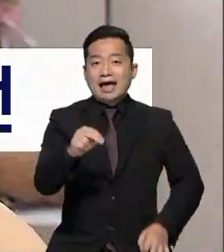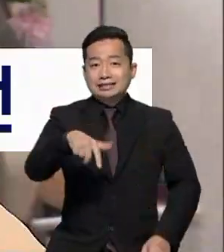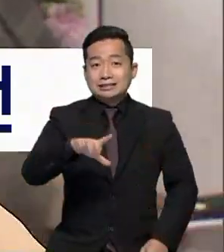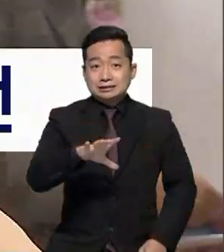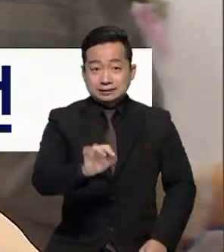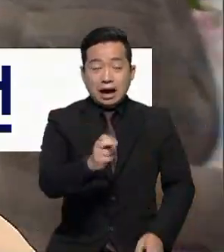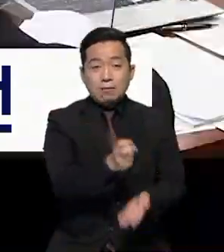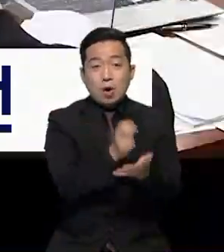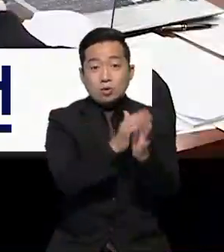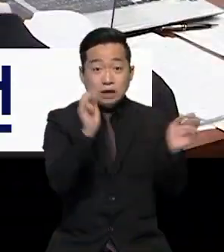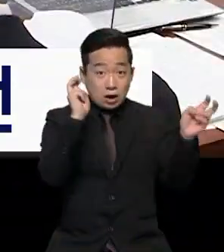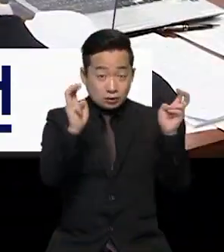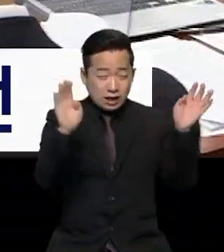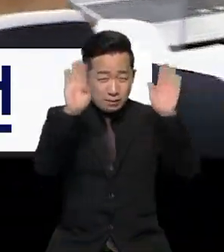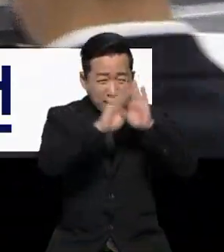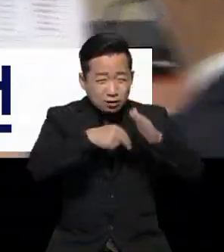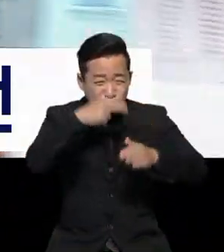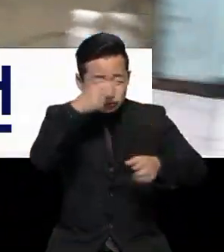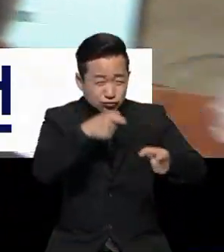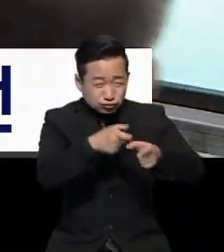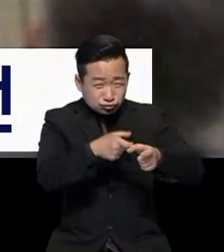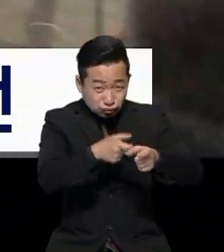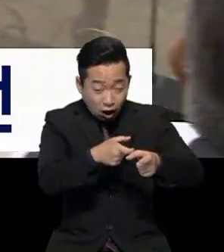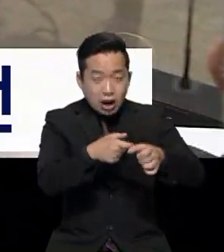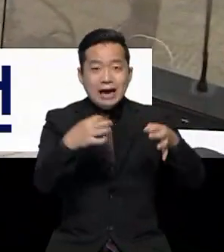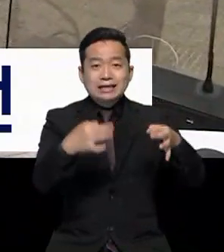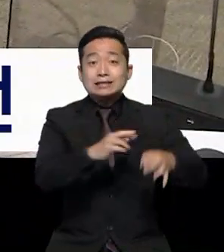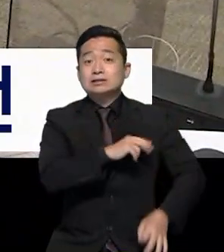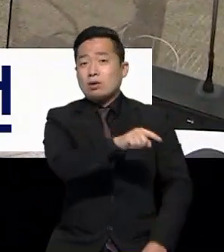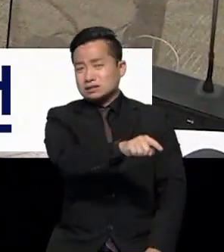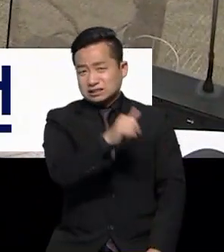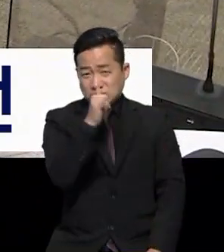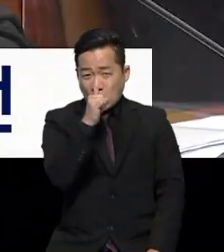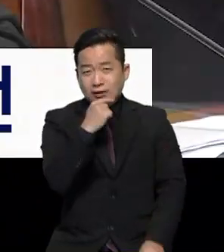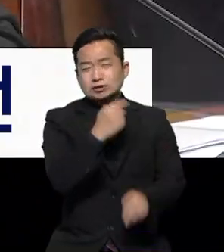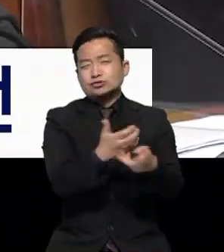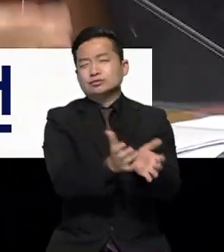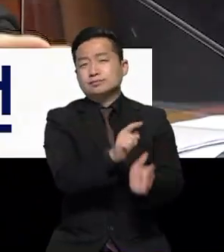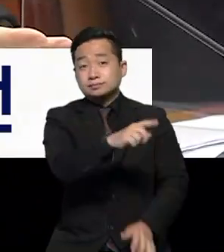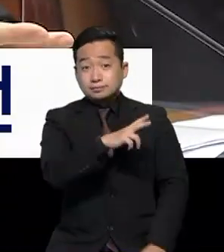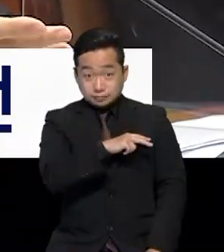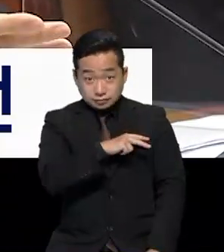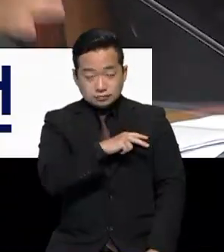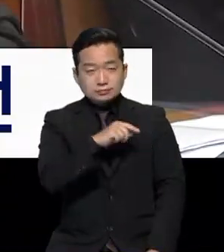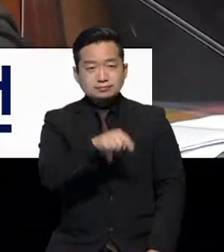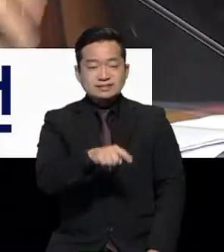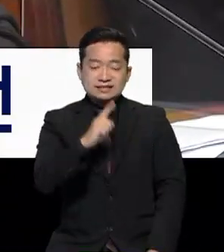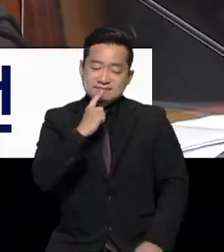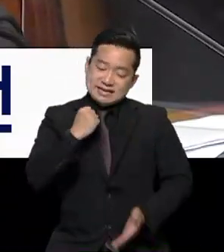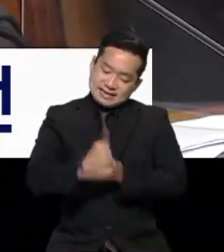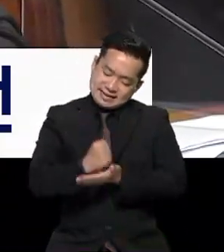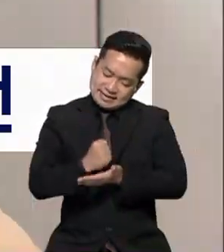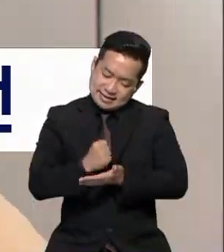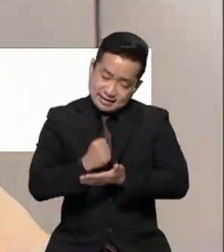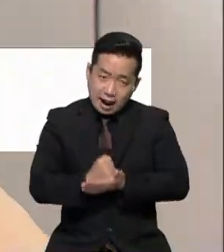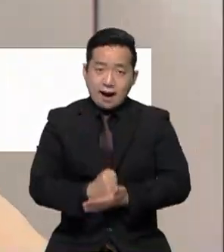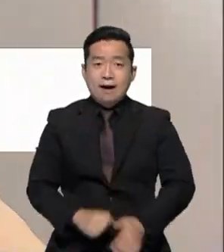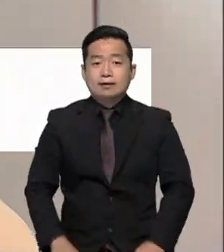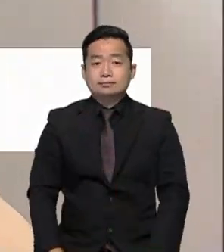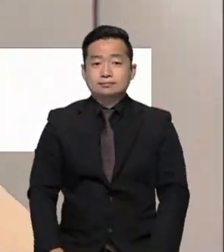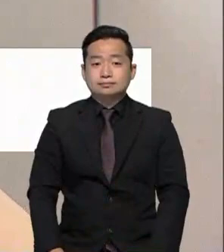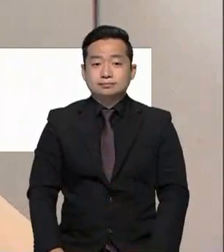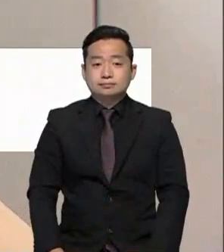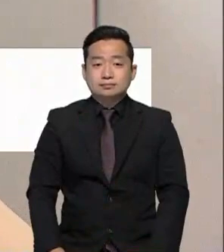심야 술자리를 했다는 의혹을 제기한 김의겸 의원을 비롯해 민주당 의원들을 향해 작심 발언을 쏟아냈습니다.